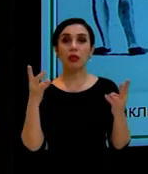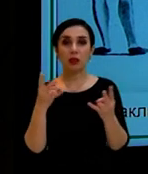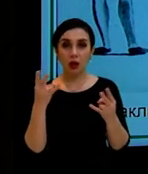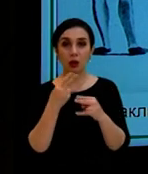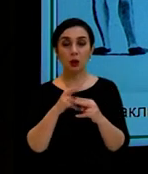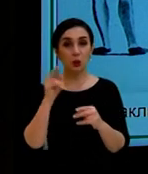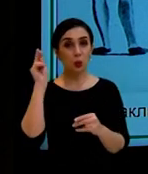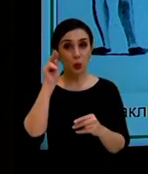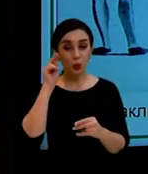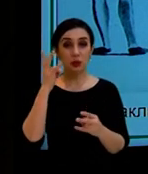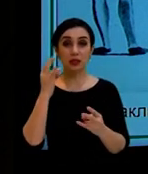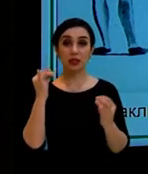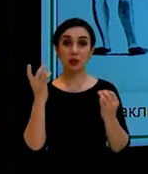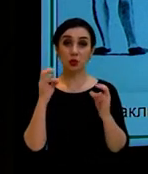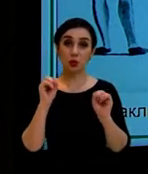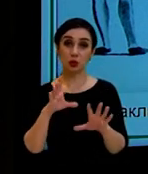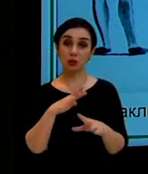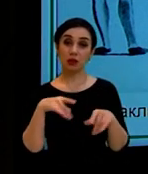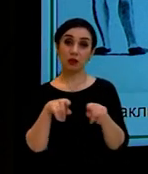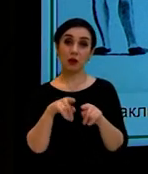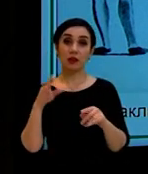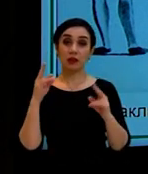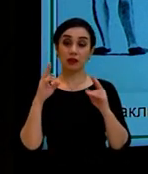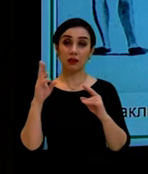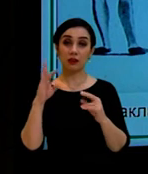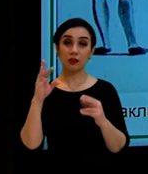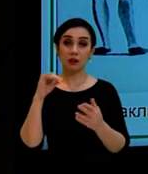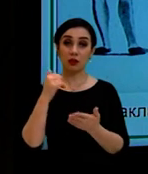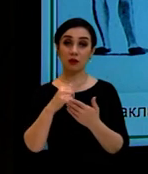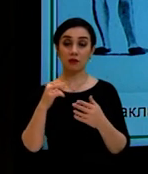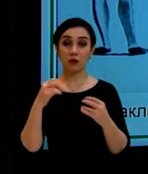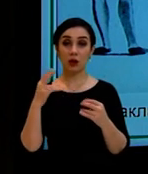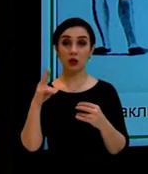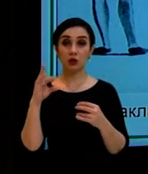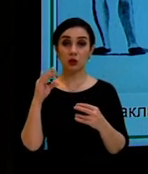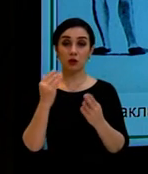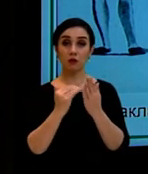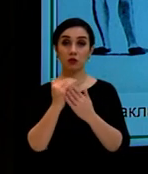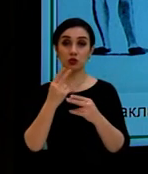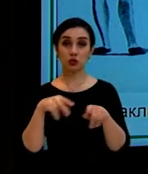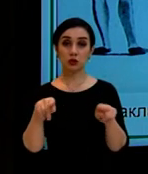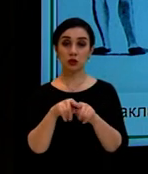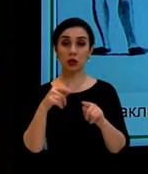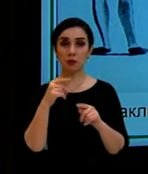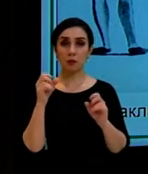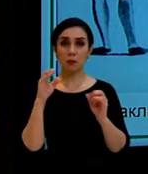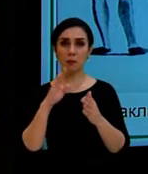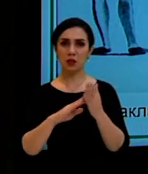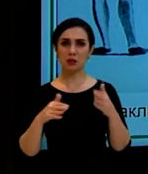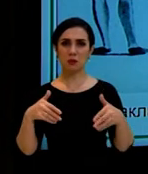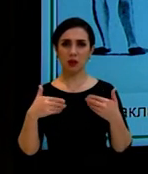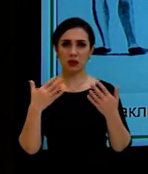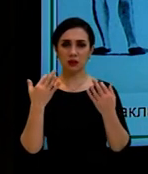должен овладеть и уже может быть тогда будет дворянином посмотрите наука фехтования выше всех прочих бесполезных